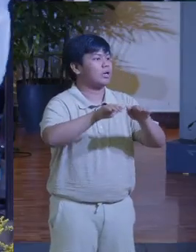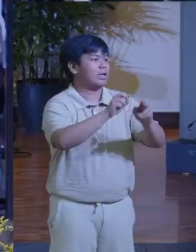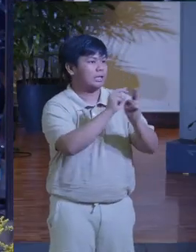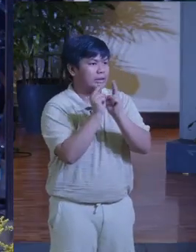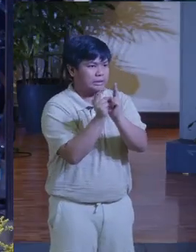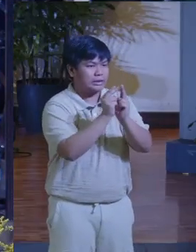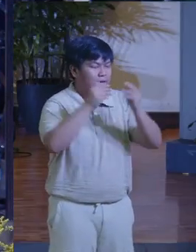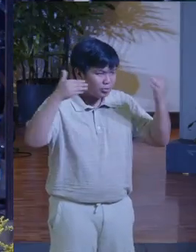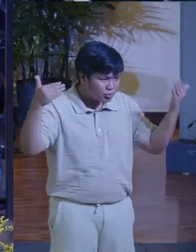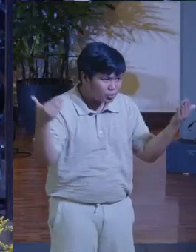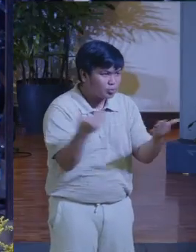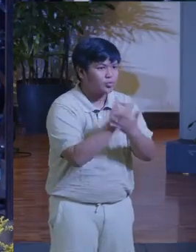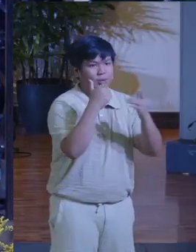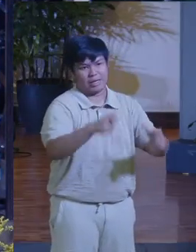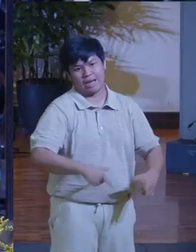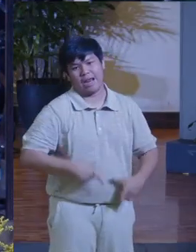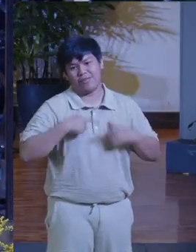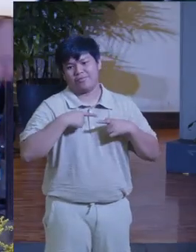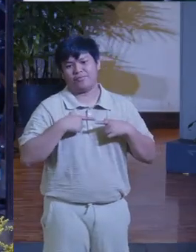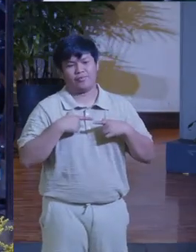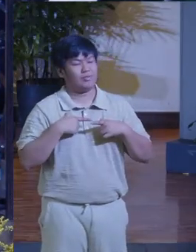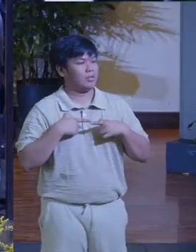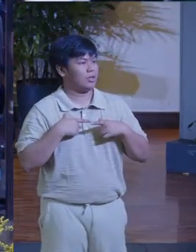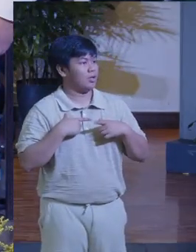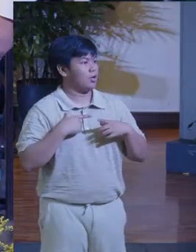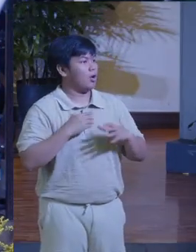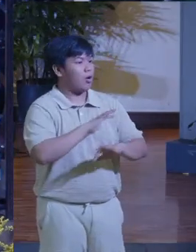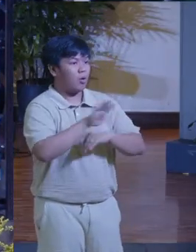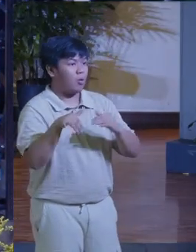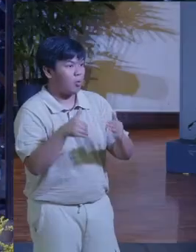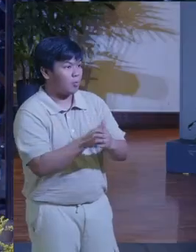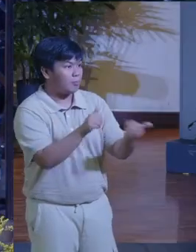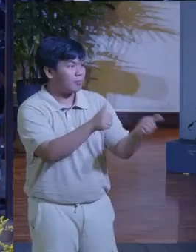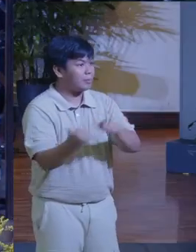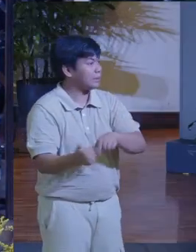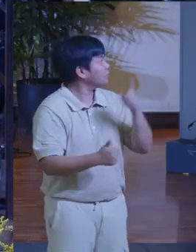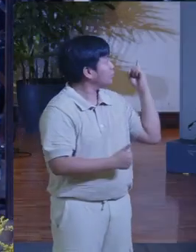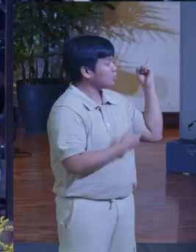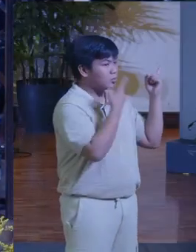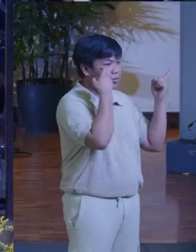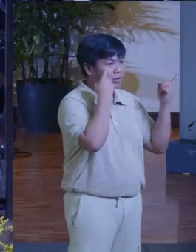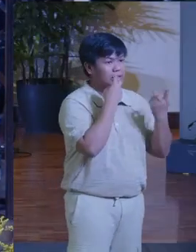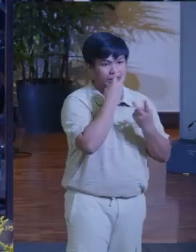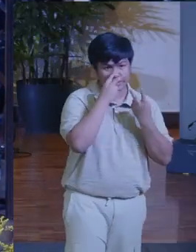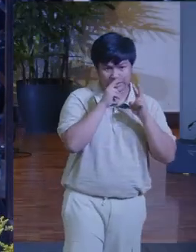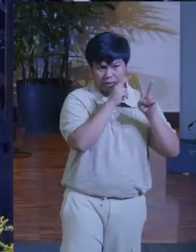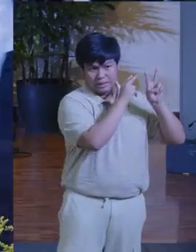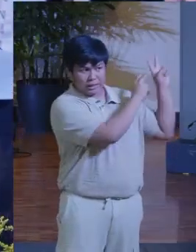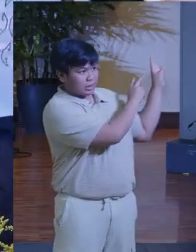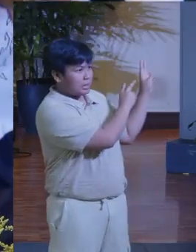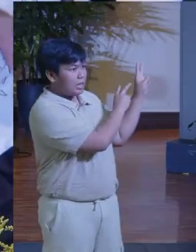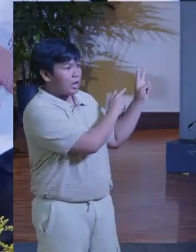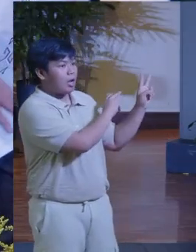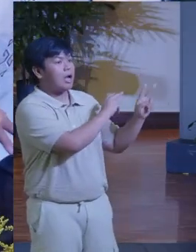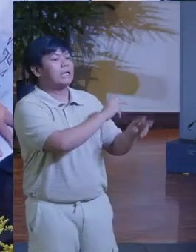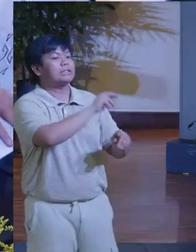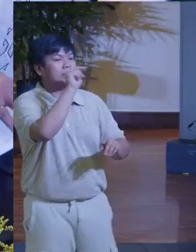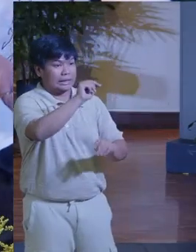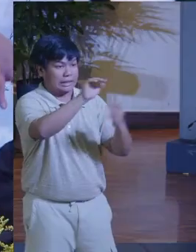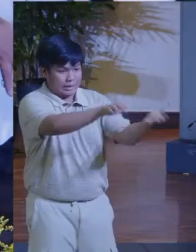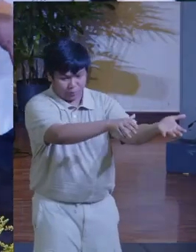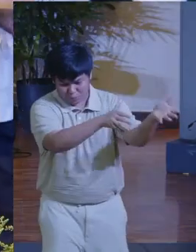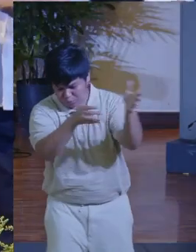of life. Yung po ang testimonyo ng mga binautismo na ating pinanood. Kaya sila inilubog sa